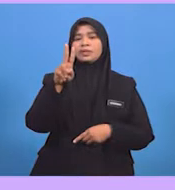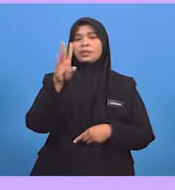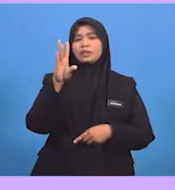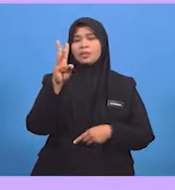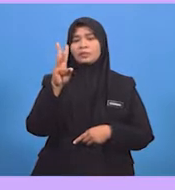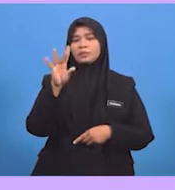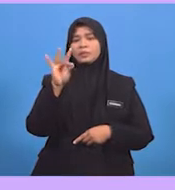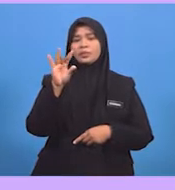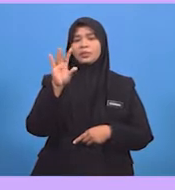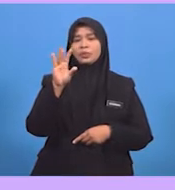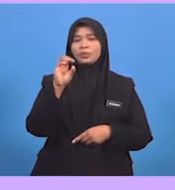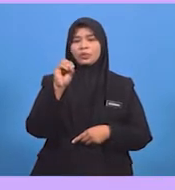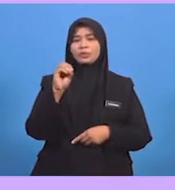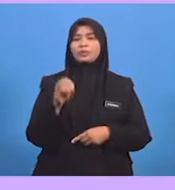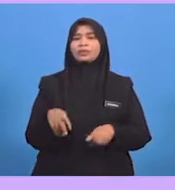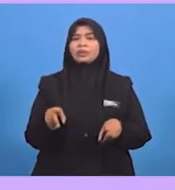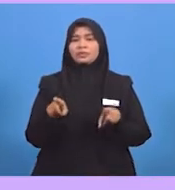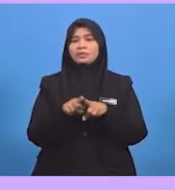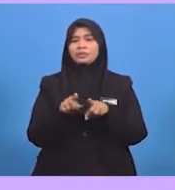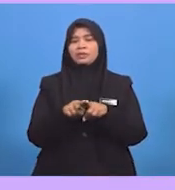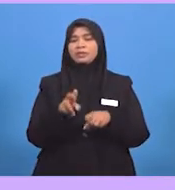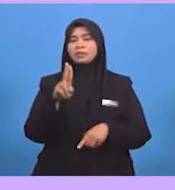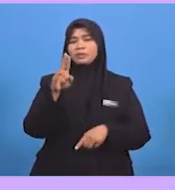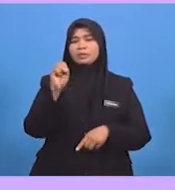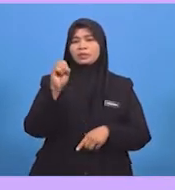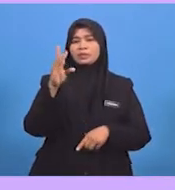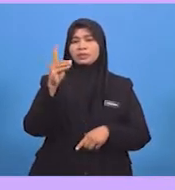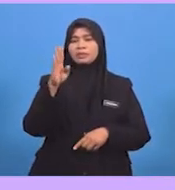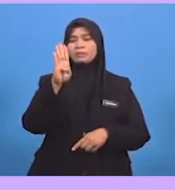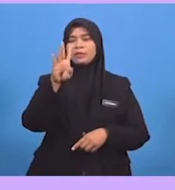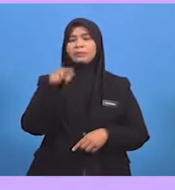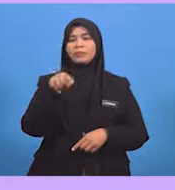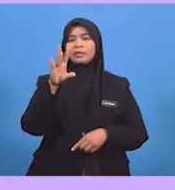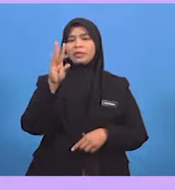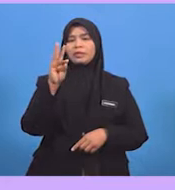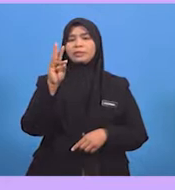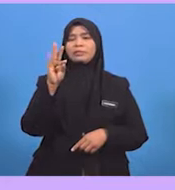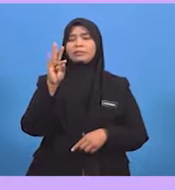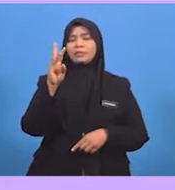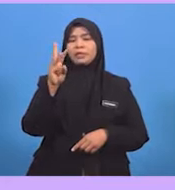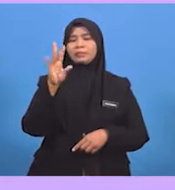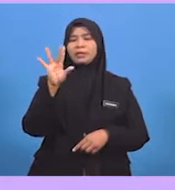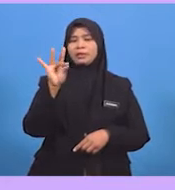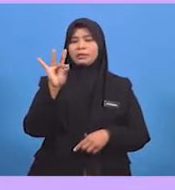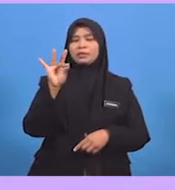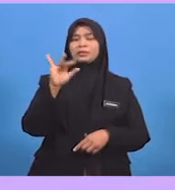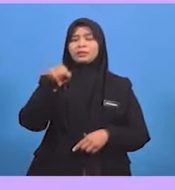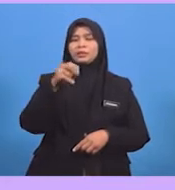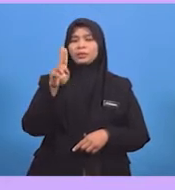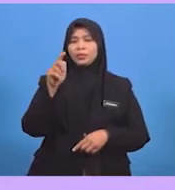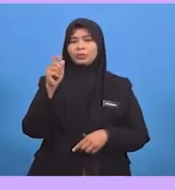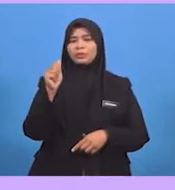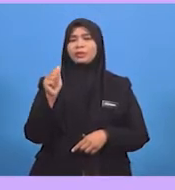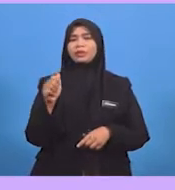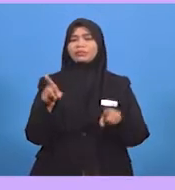RM4.2670, USD 4.68 juta sama dengan USD 4.68 juta darab